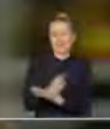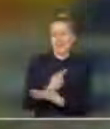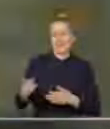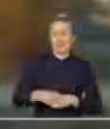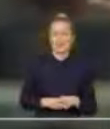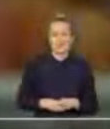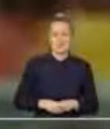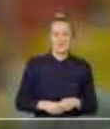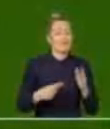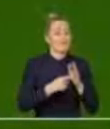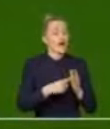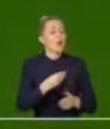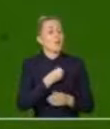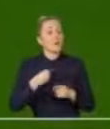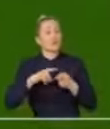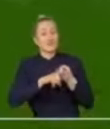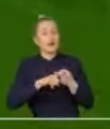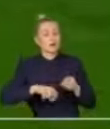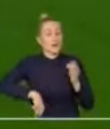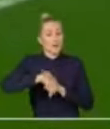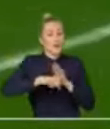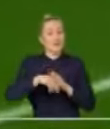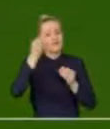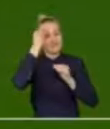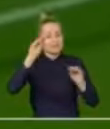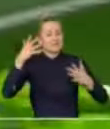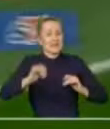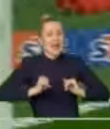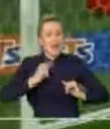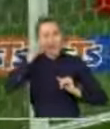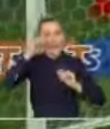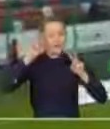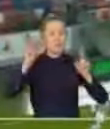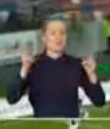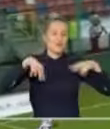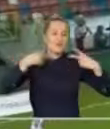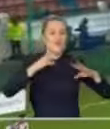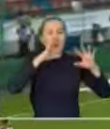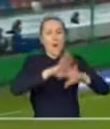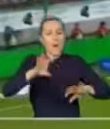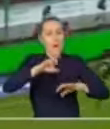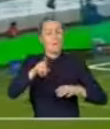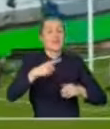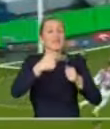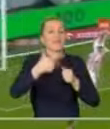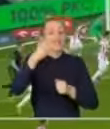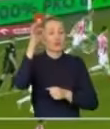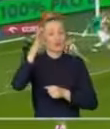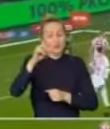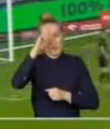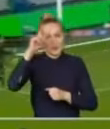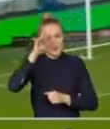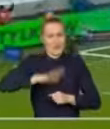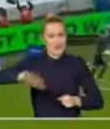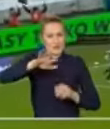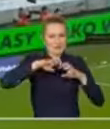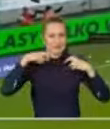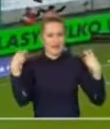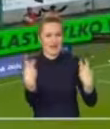Polski Związek Piłki Nożnej zapowiedział, że wystąpi z inicjatywą, by kibice wrócili na trybuny. Na początek 25% pojemności stadionu.